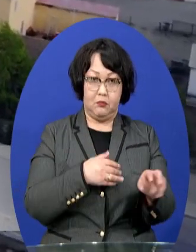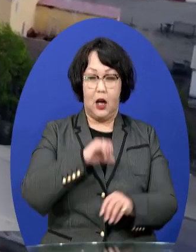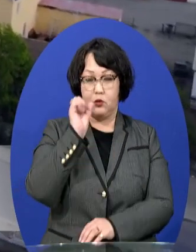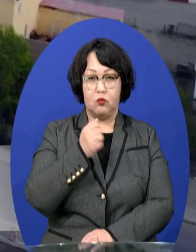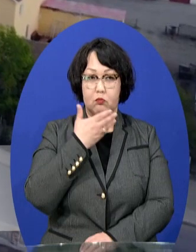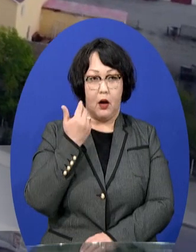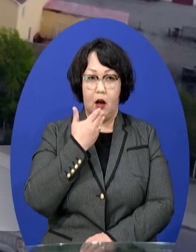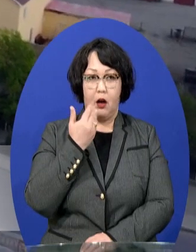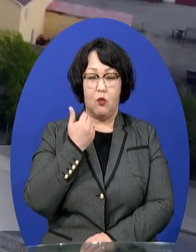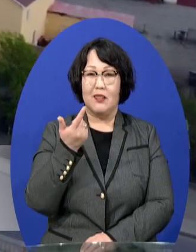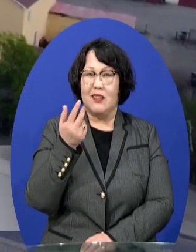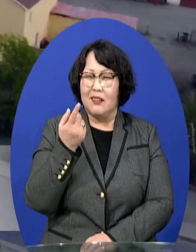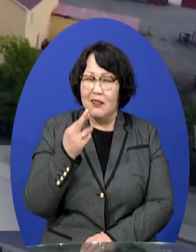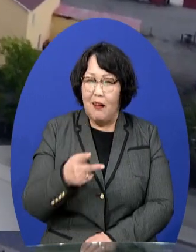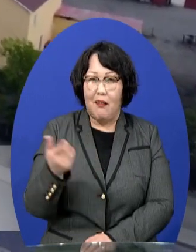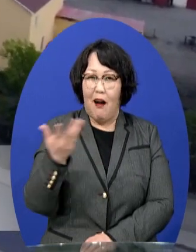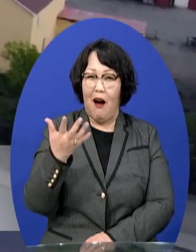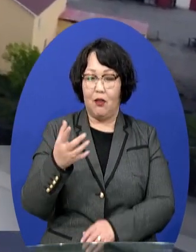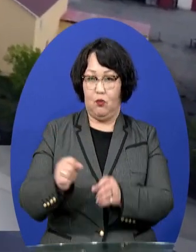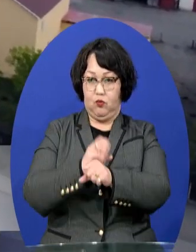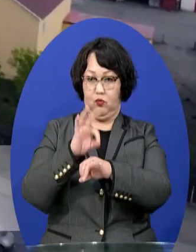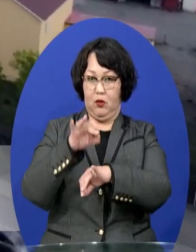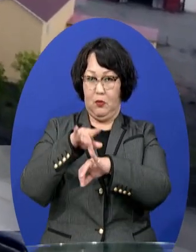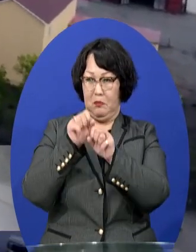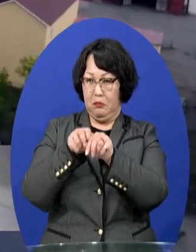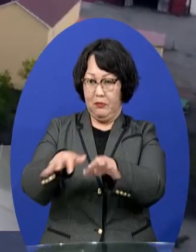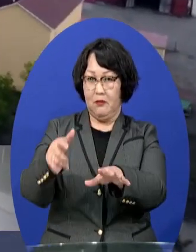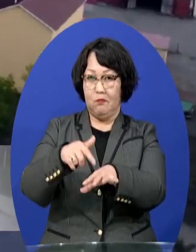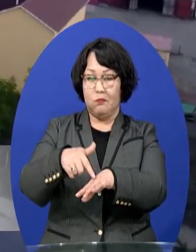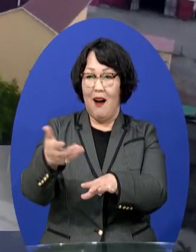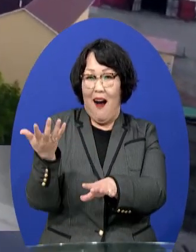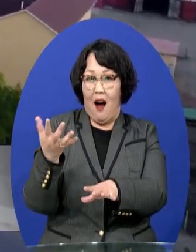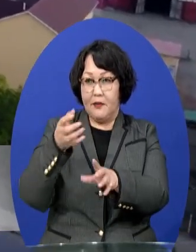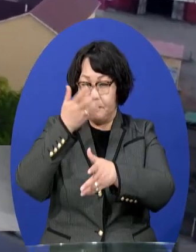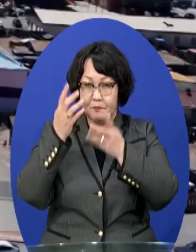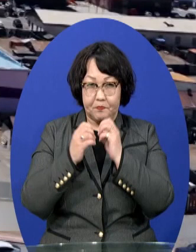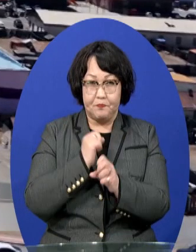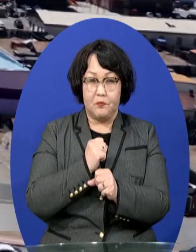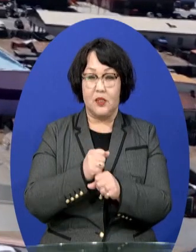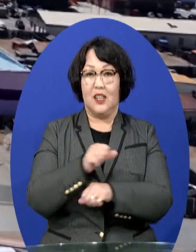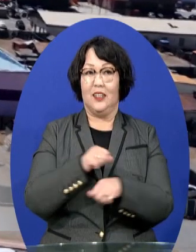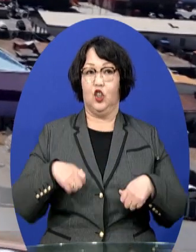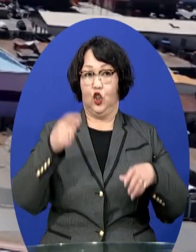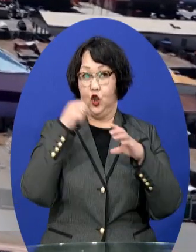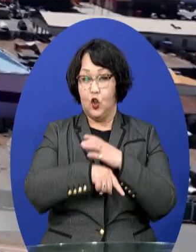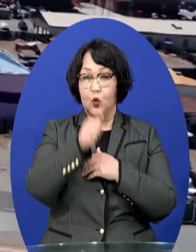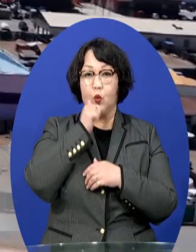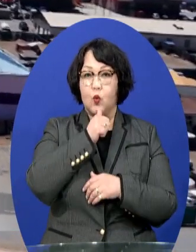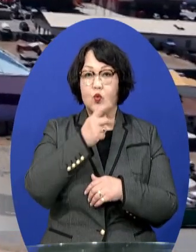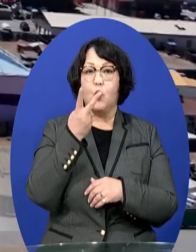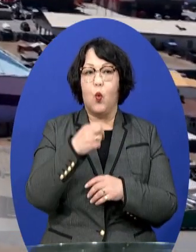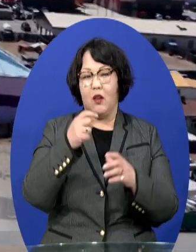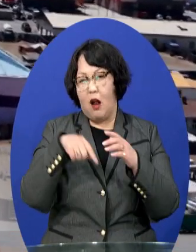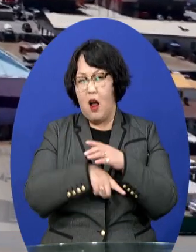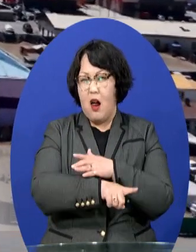За голомтыг тодорхойлох хумхаар холбогдох мэрэгжлийн байгууллагууд тасралтгүй ажиллаж байгаа хэдий ард иргэдийн дунд халдвар нууц үедээ явж оч болзошгүй гэдгийг